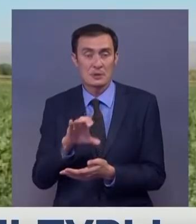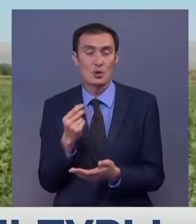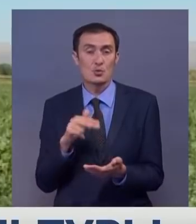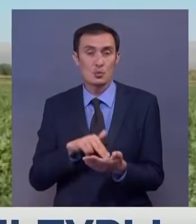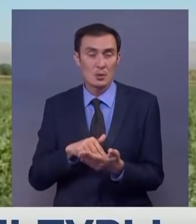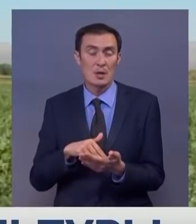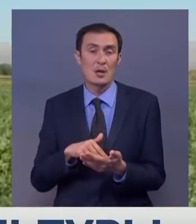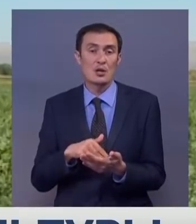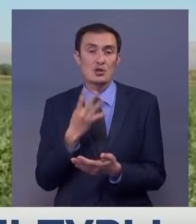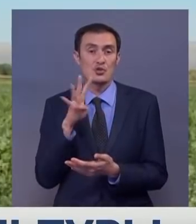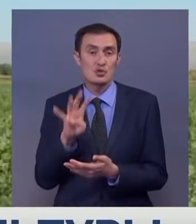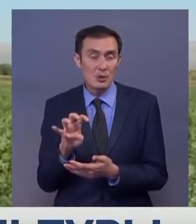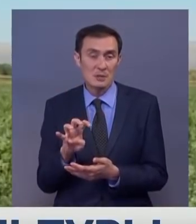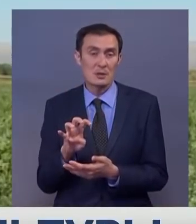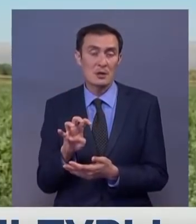день рапс стоит